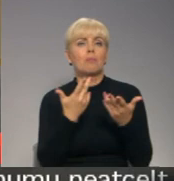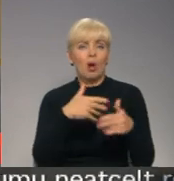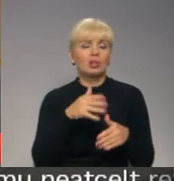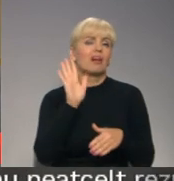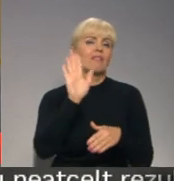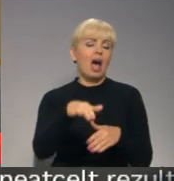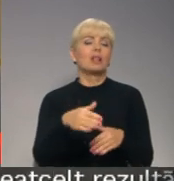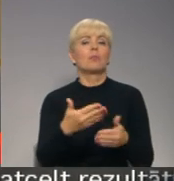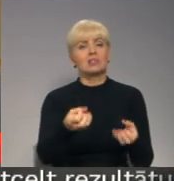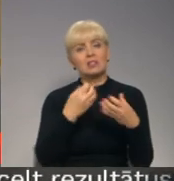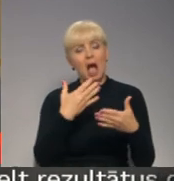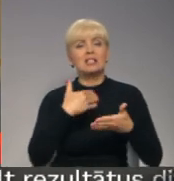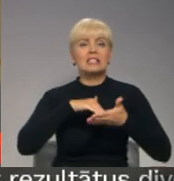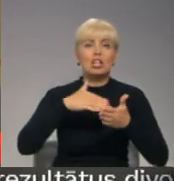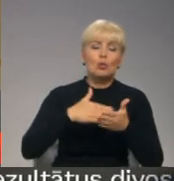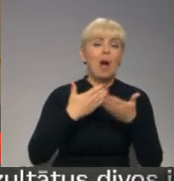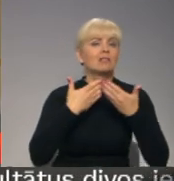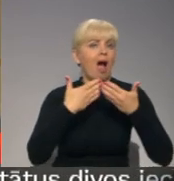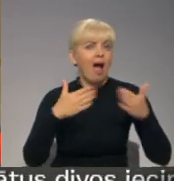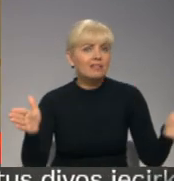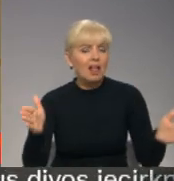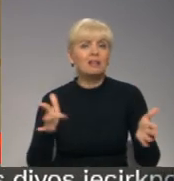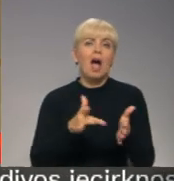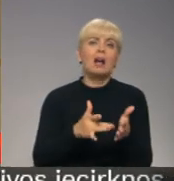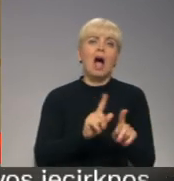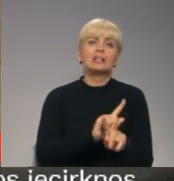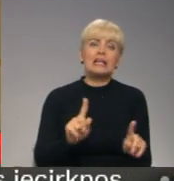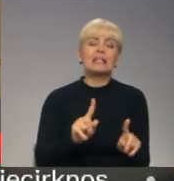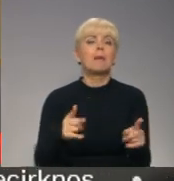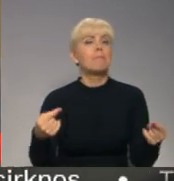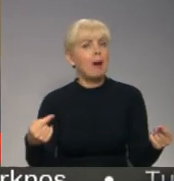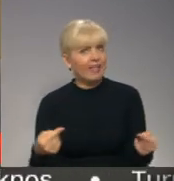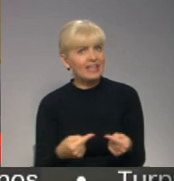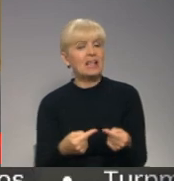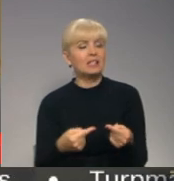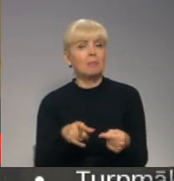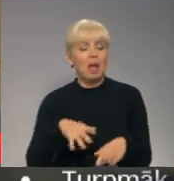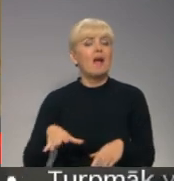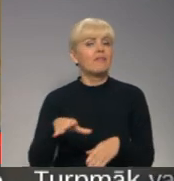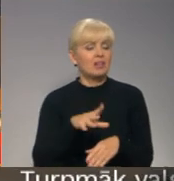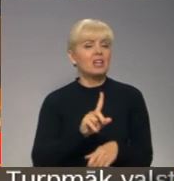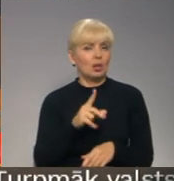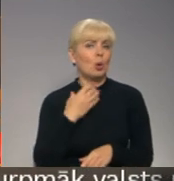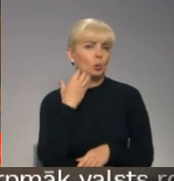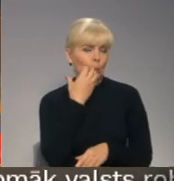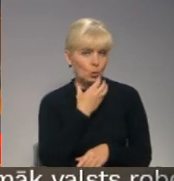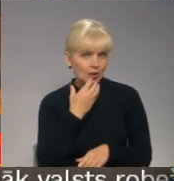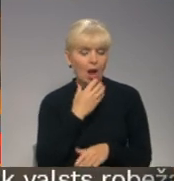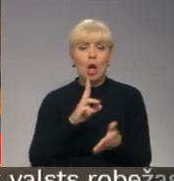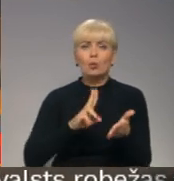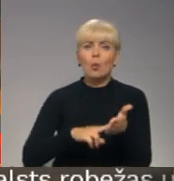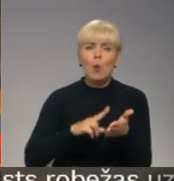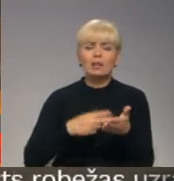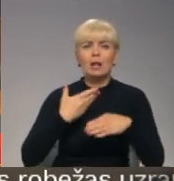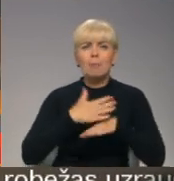diezgan atklāti, tāda kā tāda ir. Tāda kā tāda ir patiesībā. Un jāsaka, ka patiesība ir visai rūkta. Nodokļu